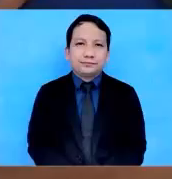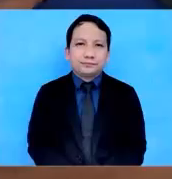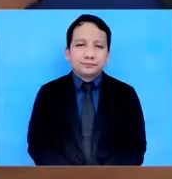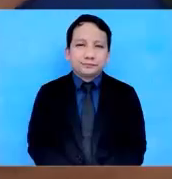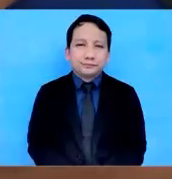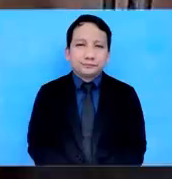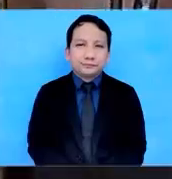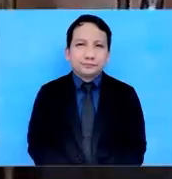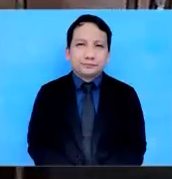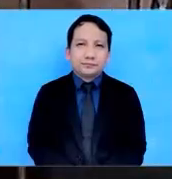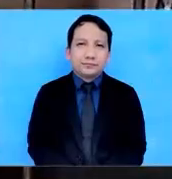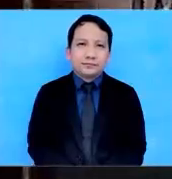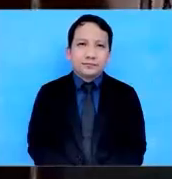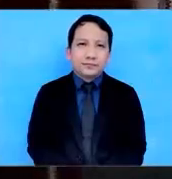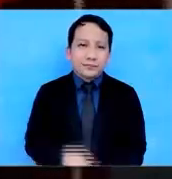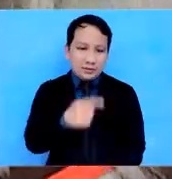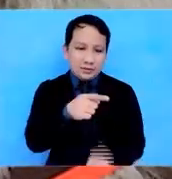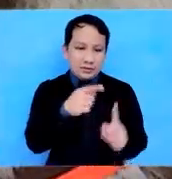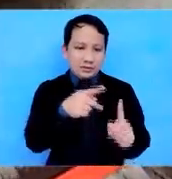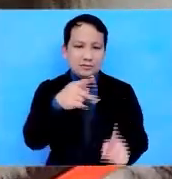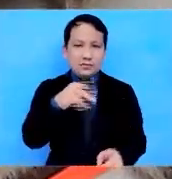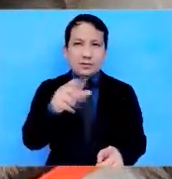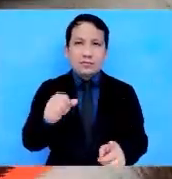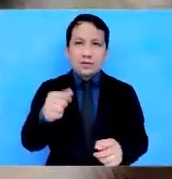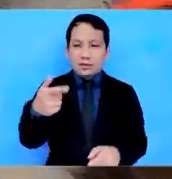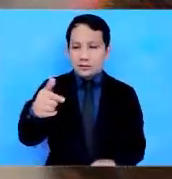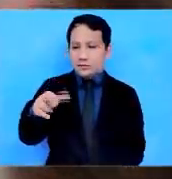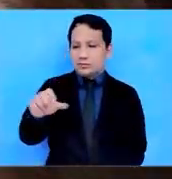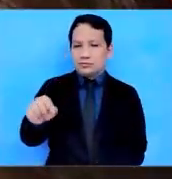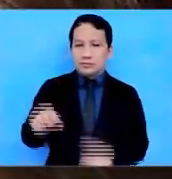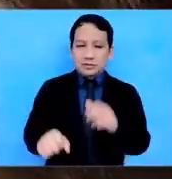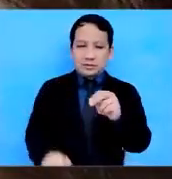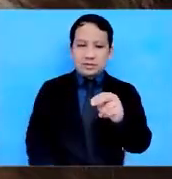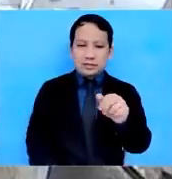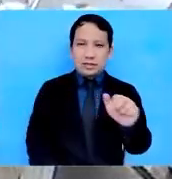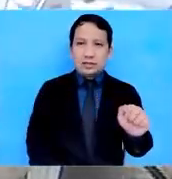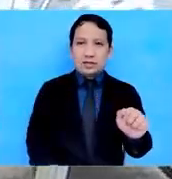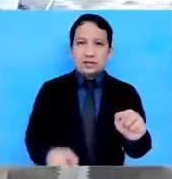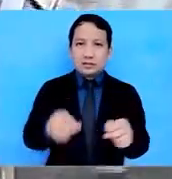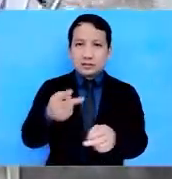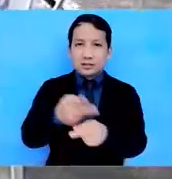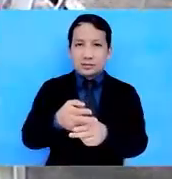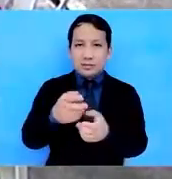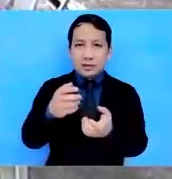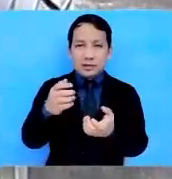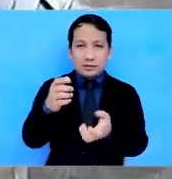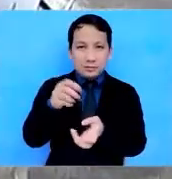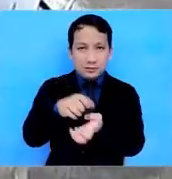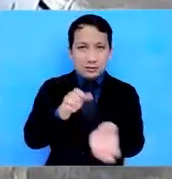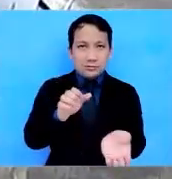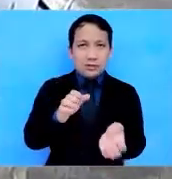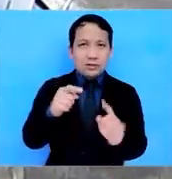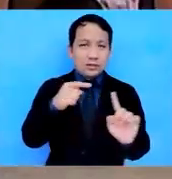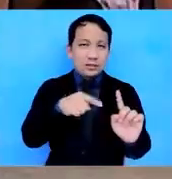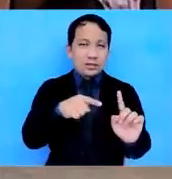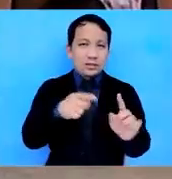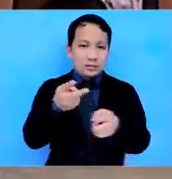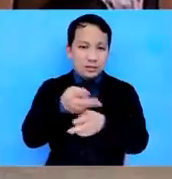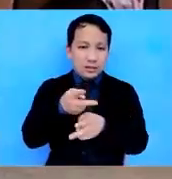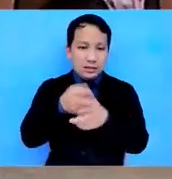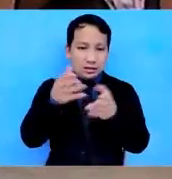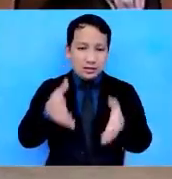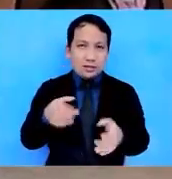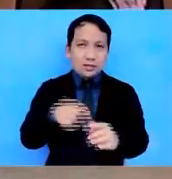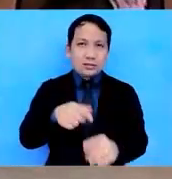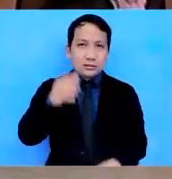Meet Peppa, George at Nana. Sila ang fur babies ng certified fur mom na si Clarice na nakinabang sa